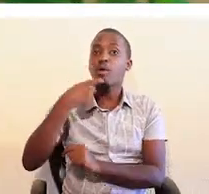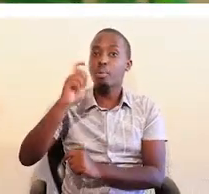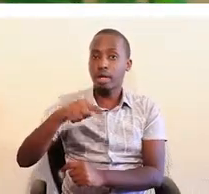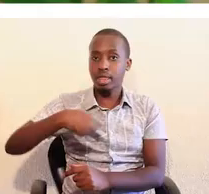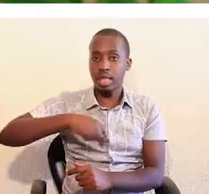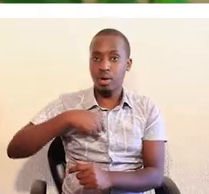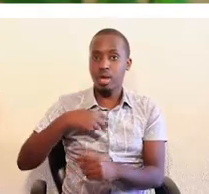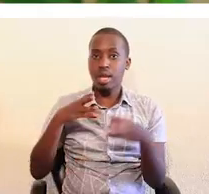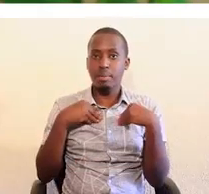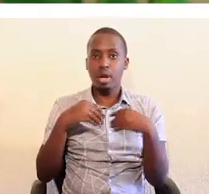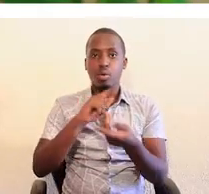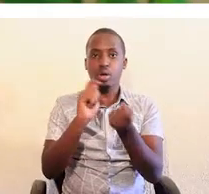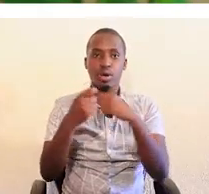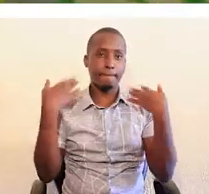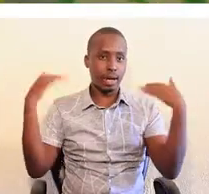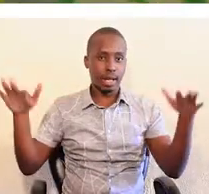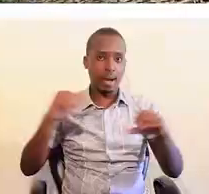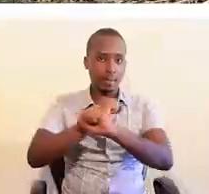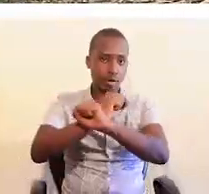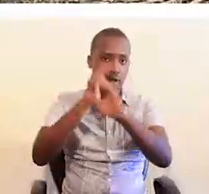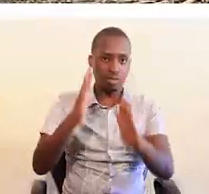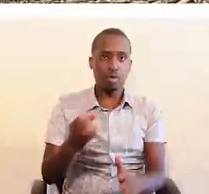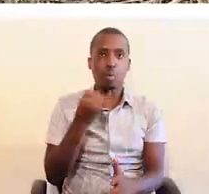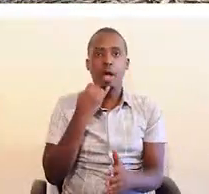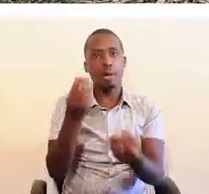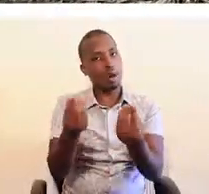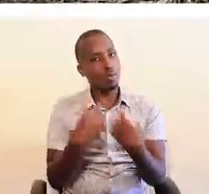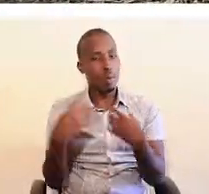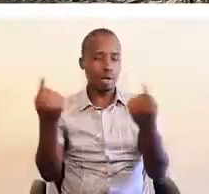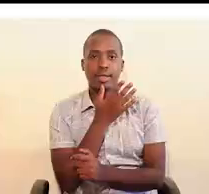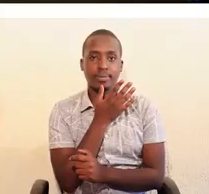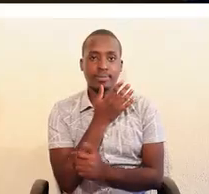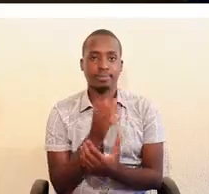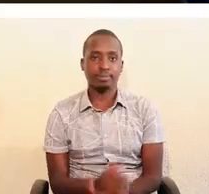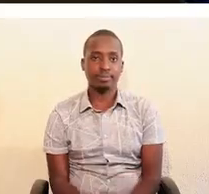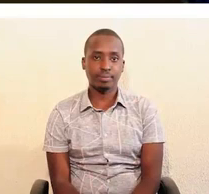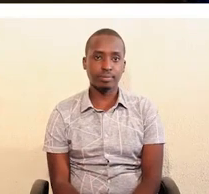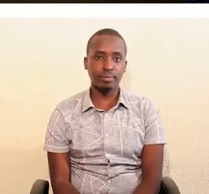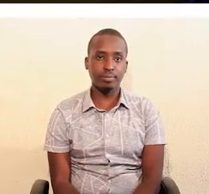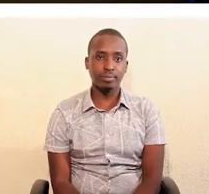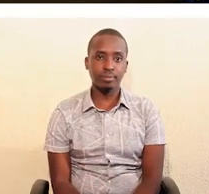ko nemera kuba marayika murinzi umwana rero igihe kigeze baramumpanda muzana